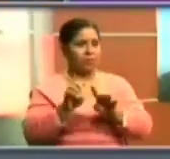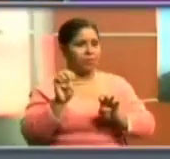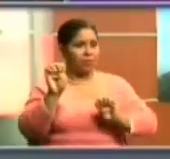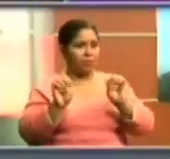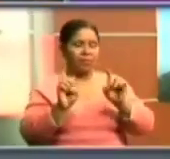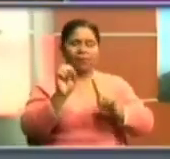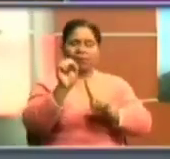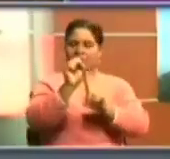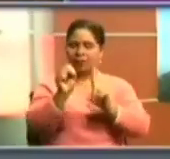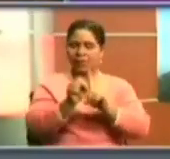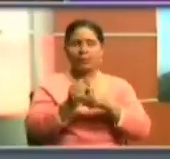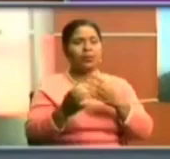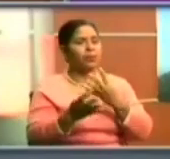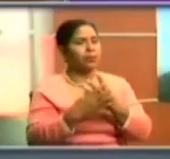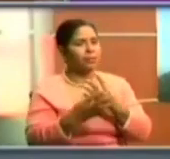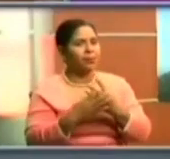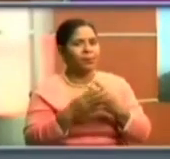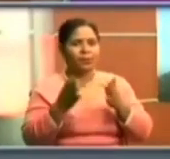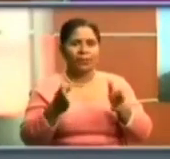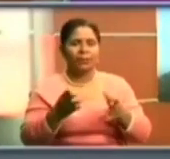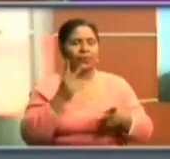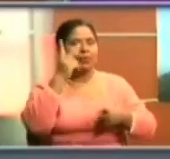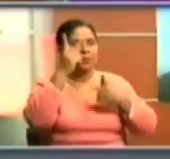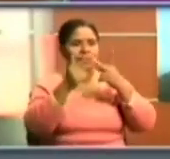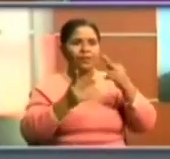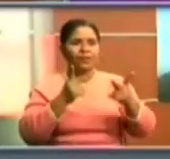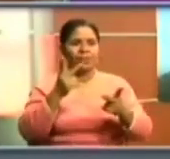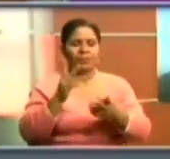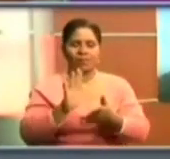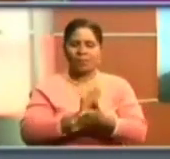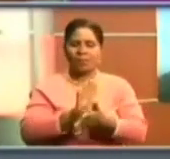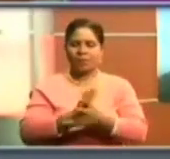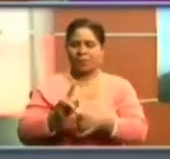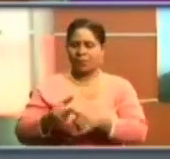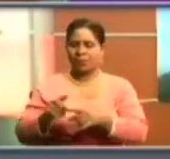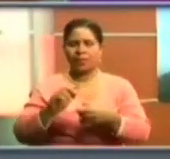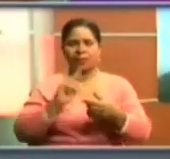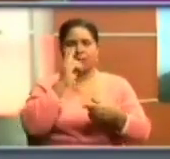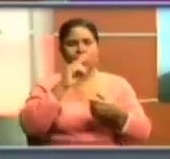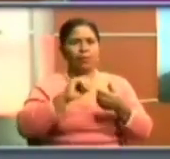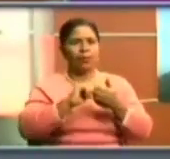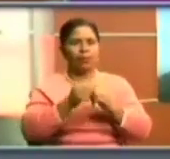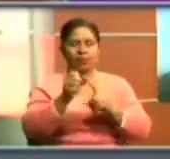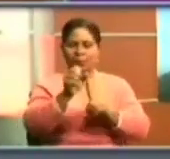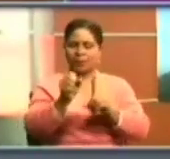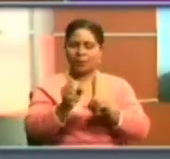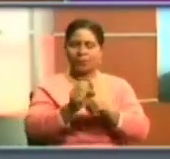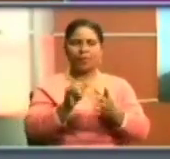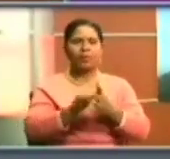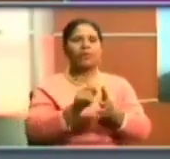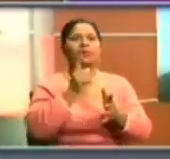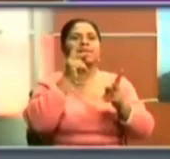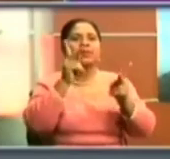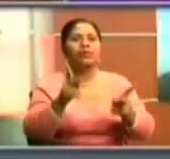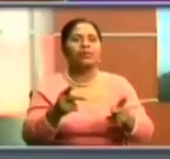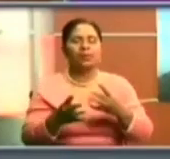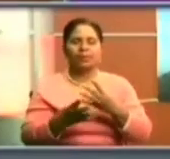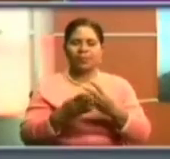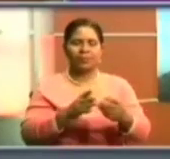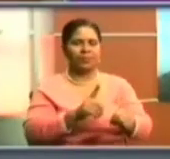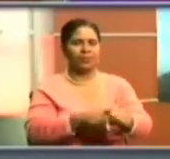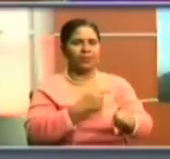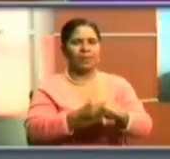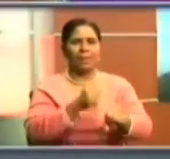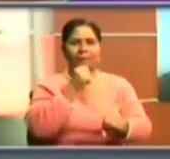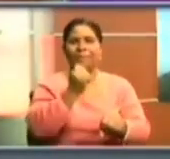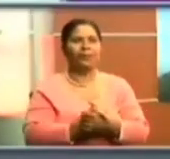situation prison et visiter fiche signalétique en dans prison pour nous voir comment situation et qui monde qui condamné pour nous pas cap tromper